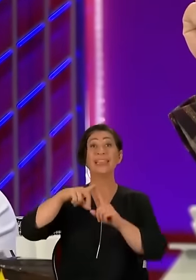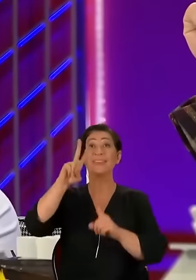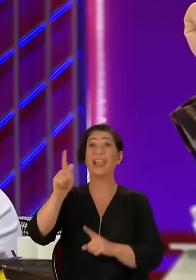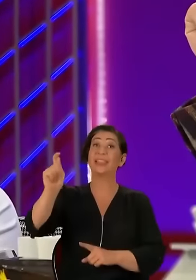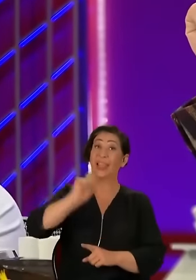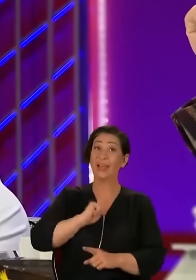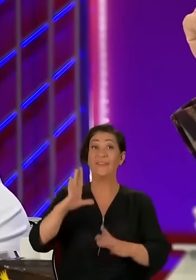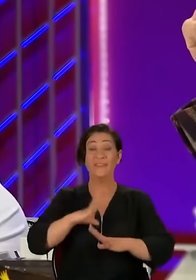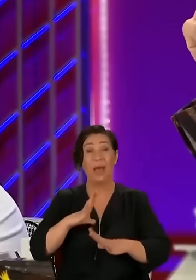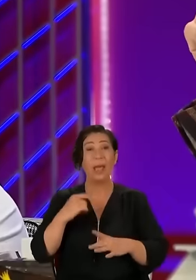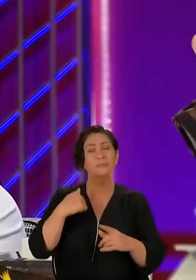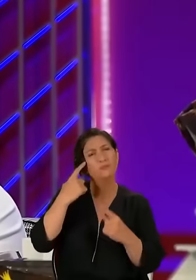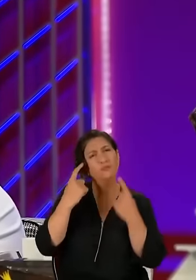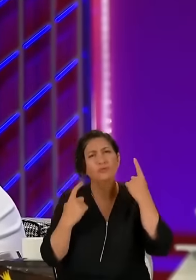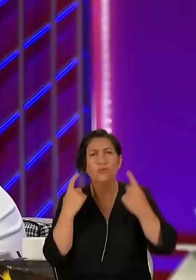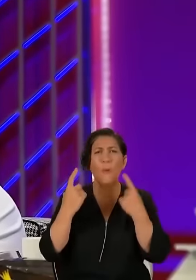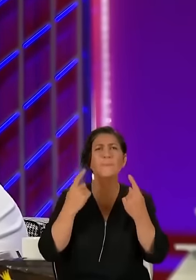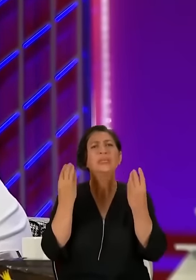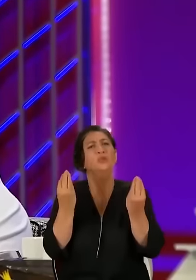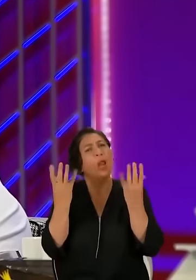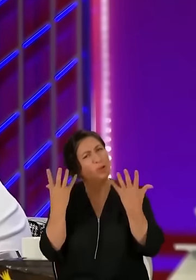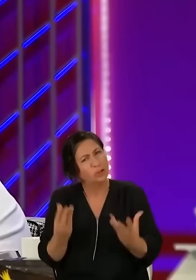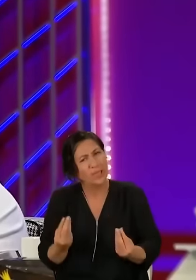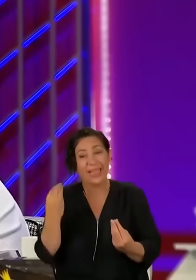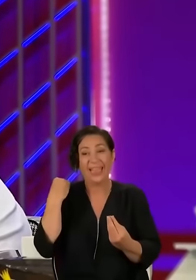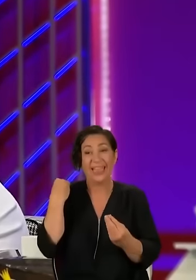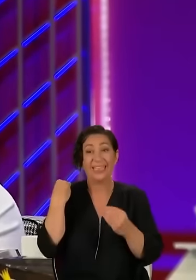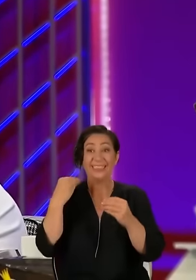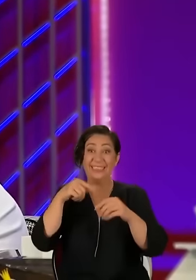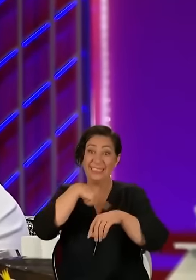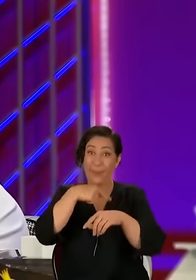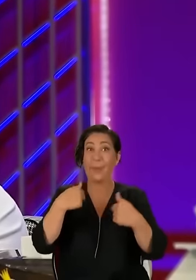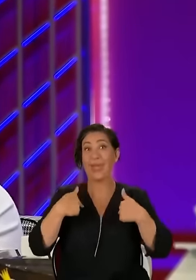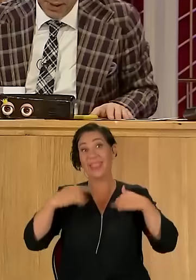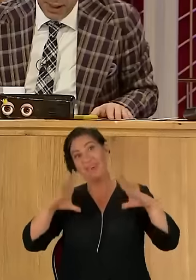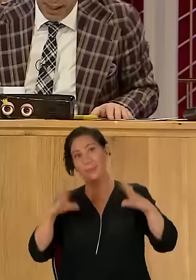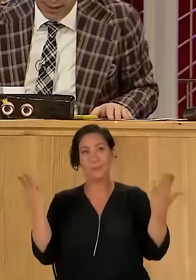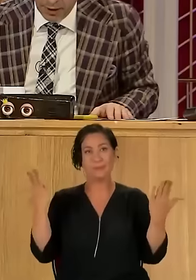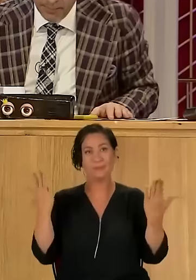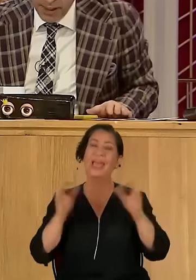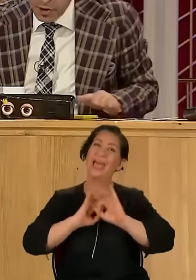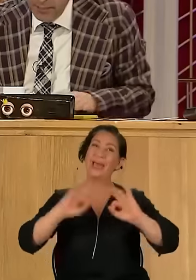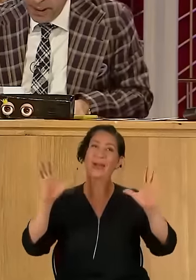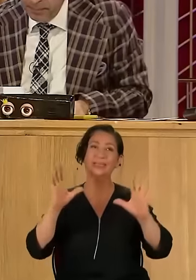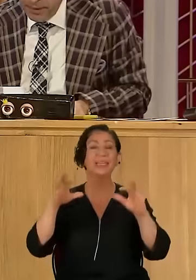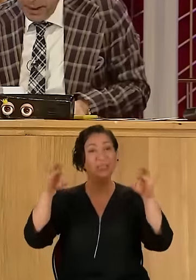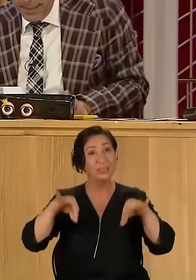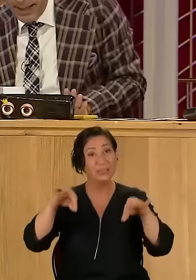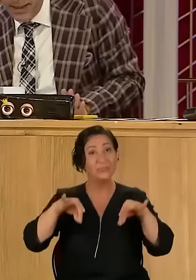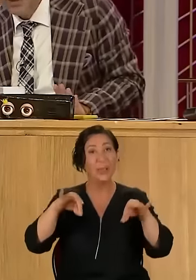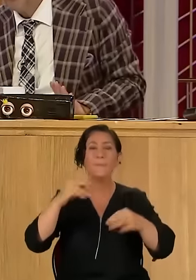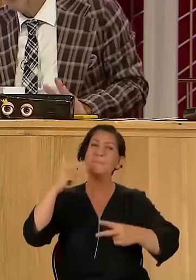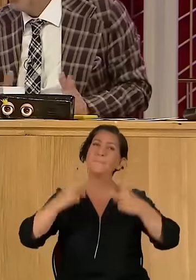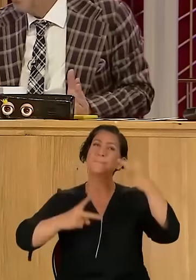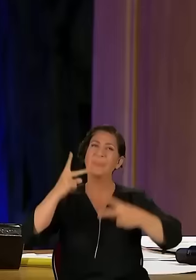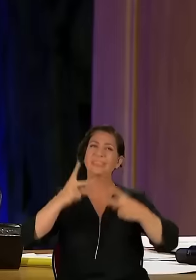kanaldan teklif var, değerlendiriyoruz. İnşallah güzel olacak. Yeni sezonda ben de varım. Güzel. Harika. Şimdi